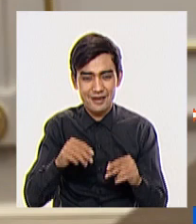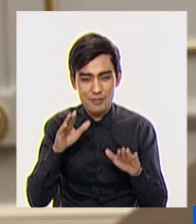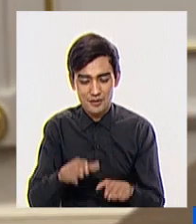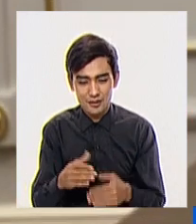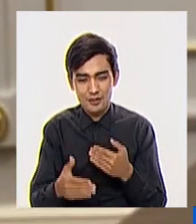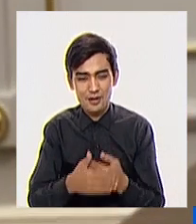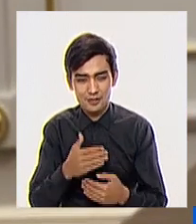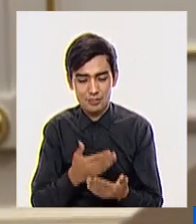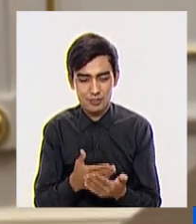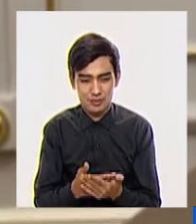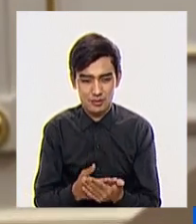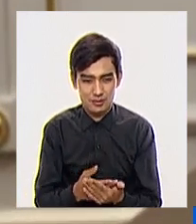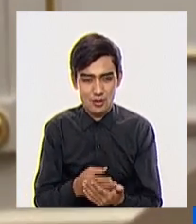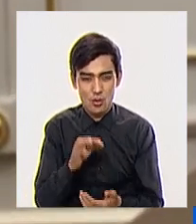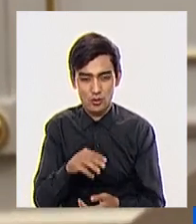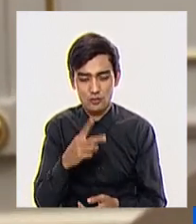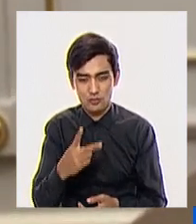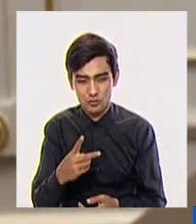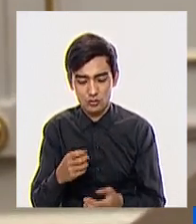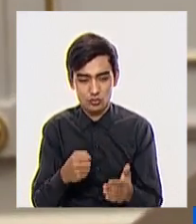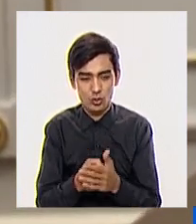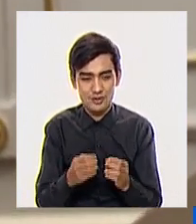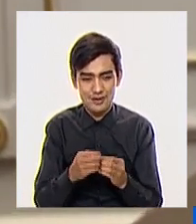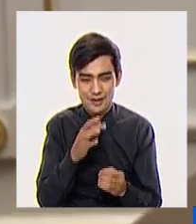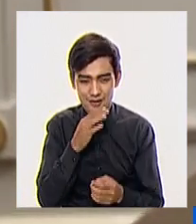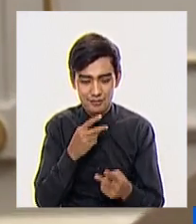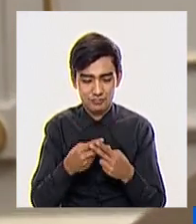мера наказания предусмотрена от 2 до 10 лет лишения свободы.